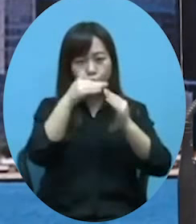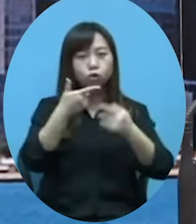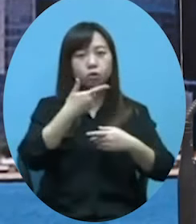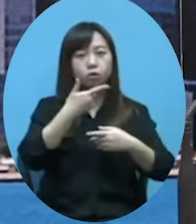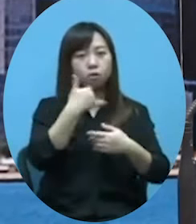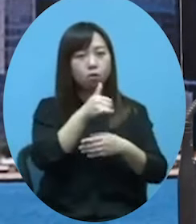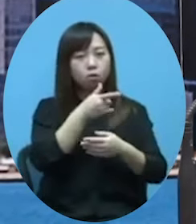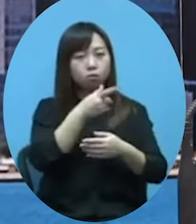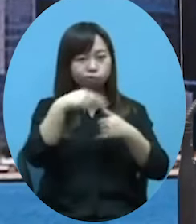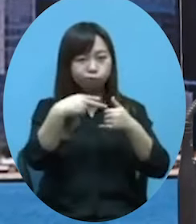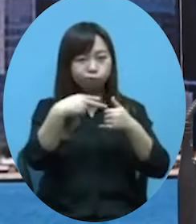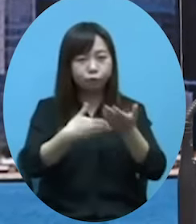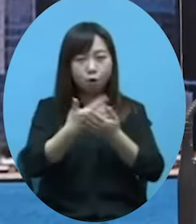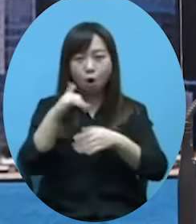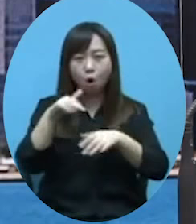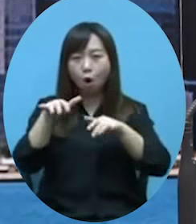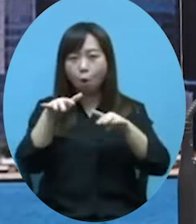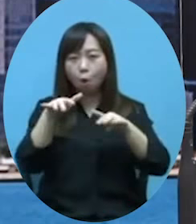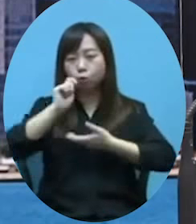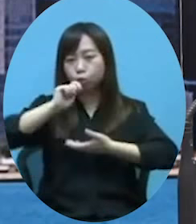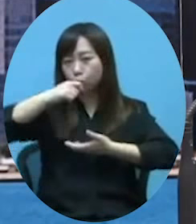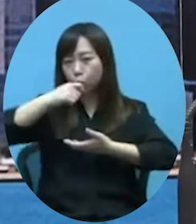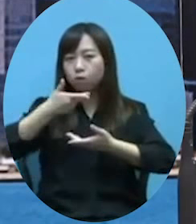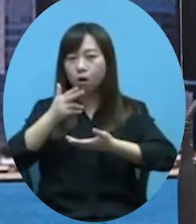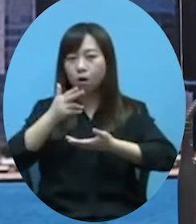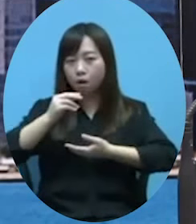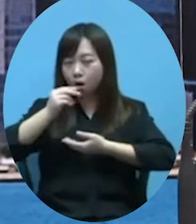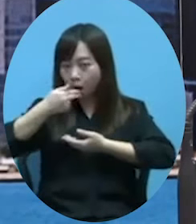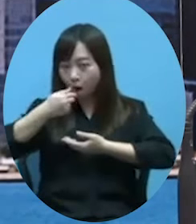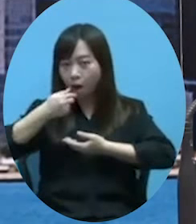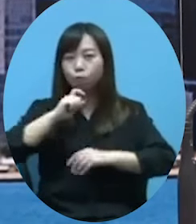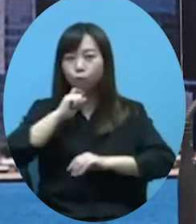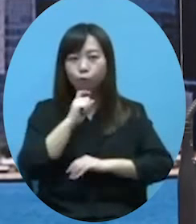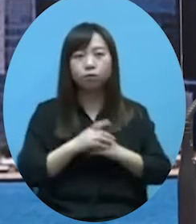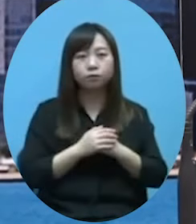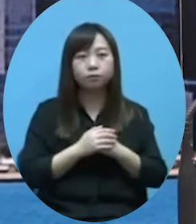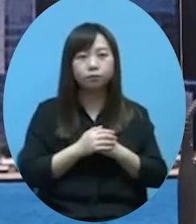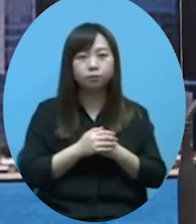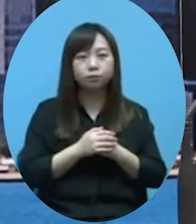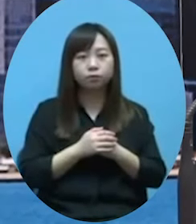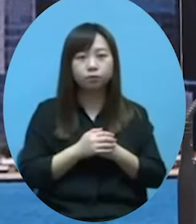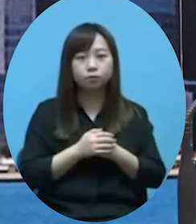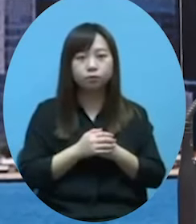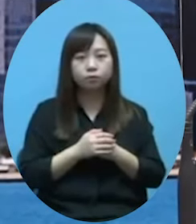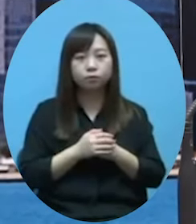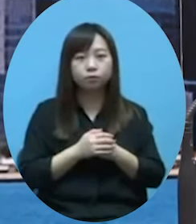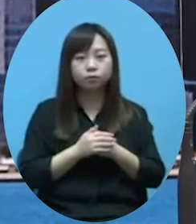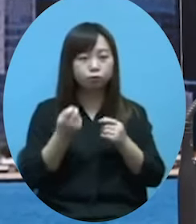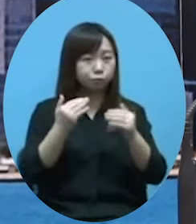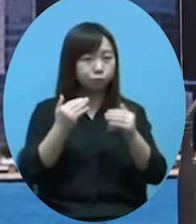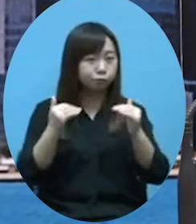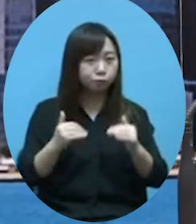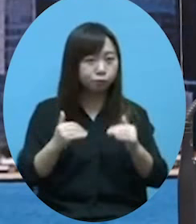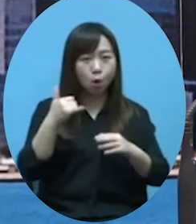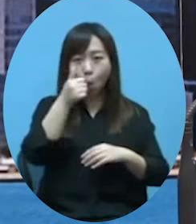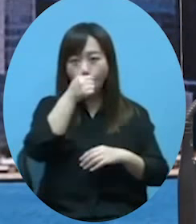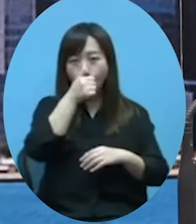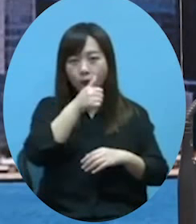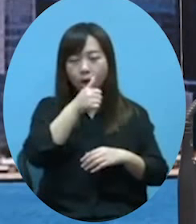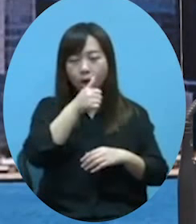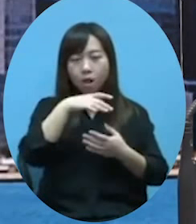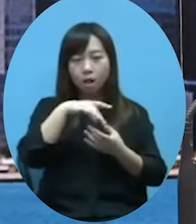善敦道的海王粥店就吃過粥了然後就去了威寧頓